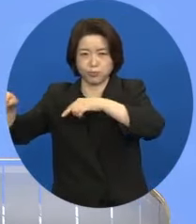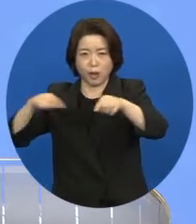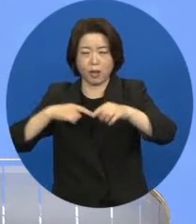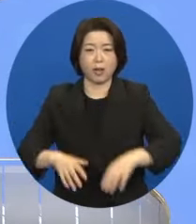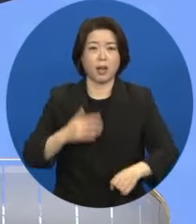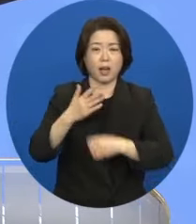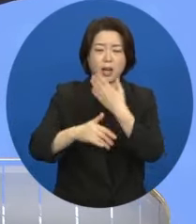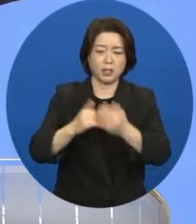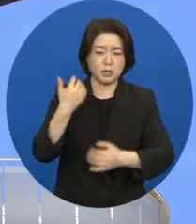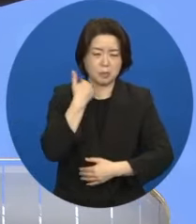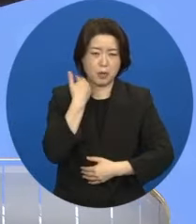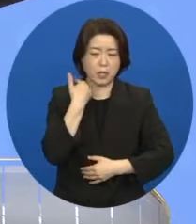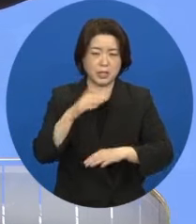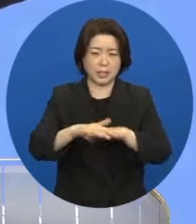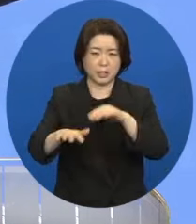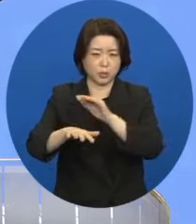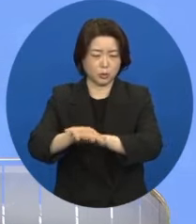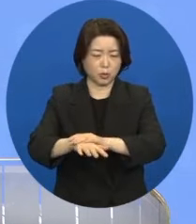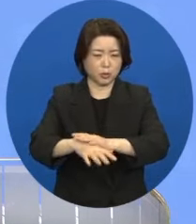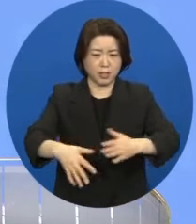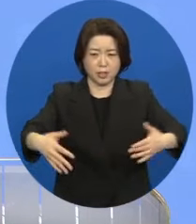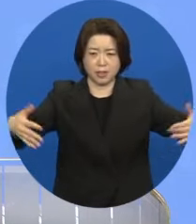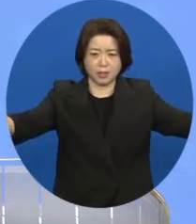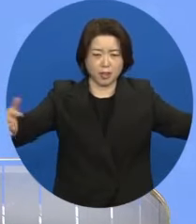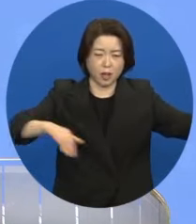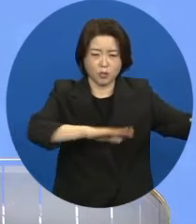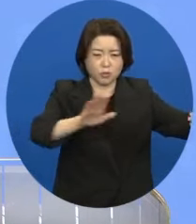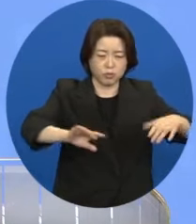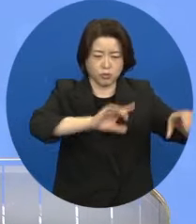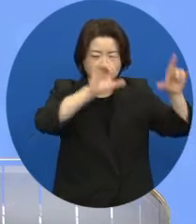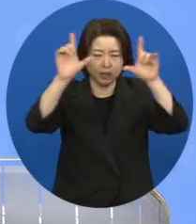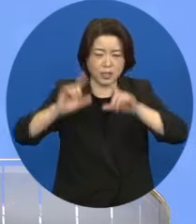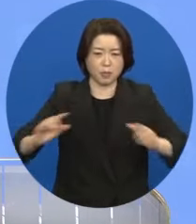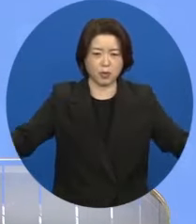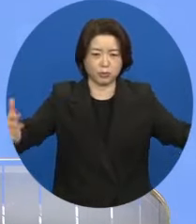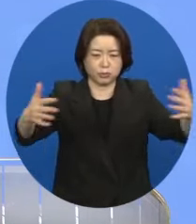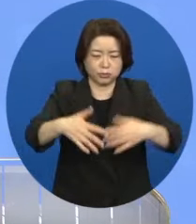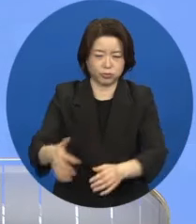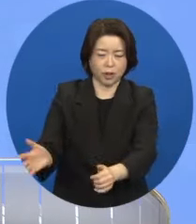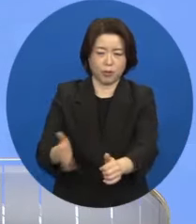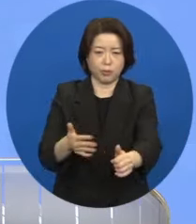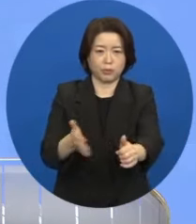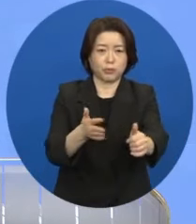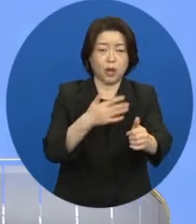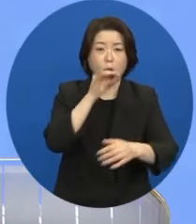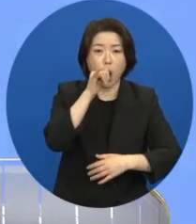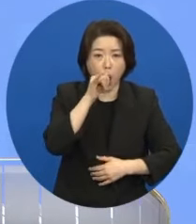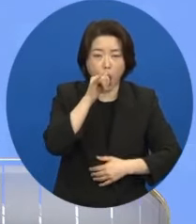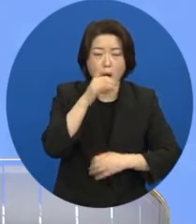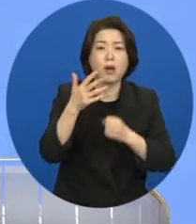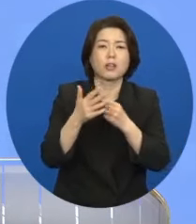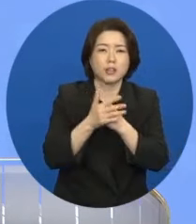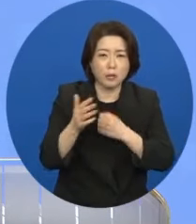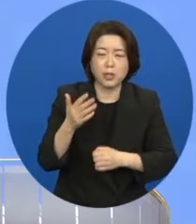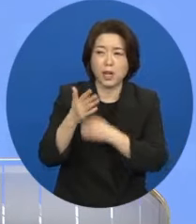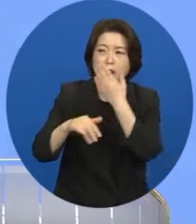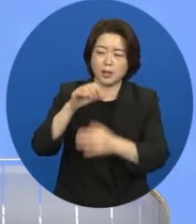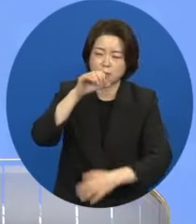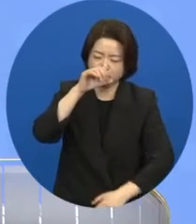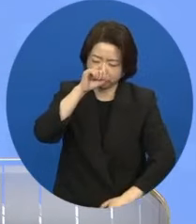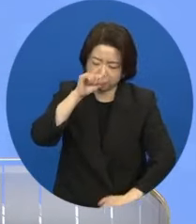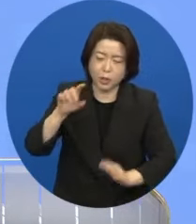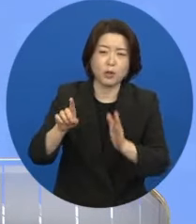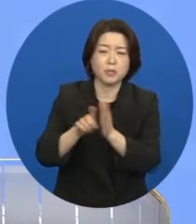보이지않 로 우리의 삶을 섭리하고 계심을 믿기 때문에 그 하나님의 선하심을 믿기